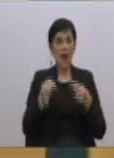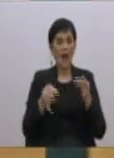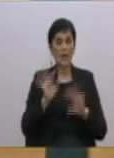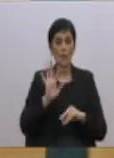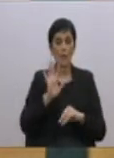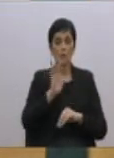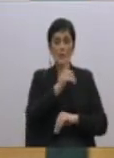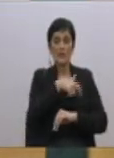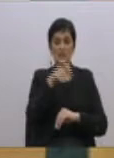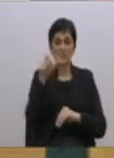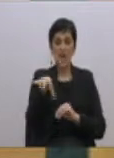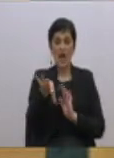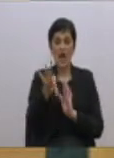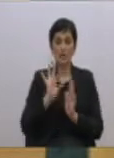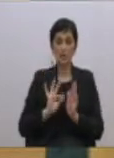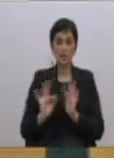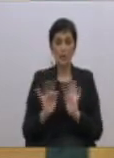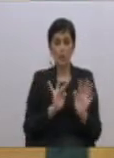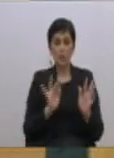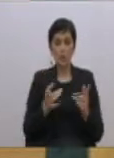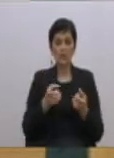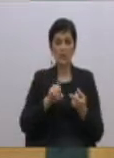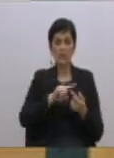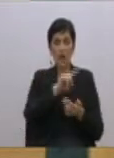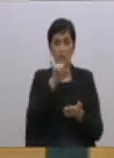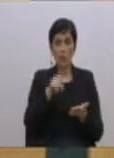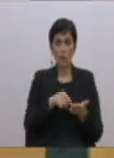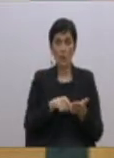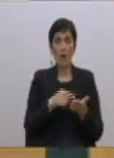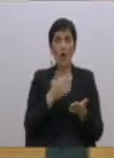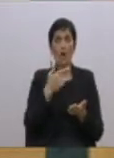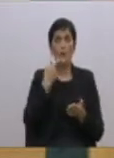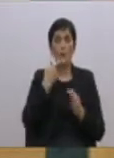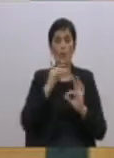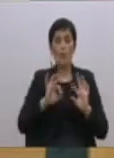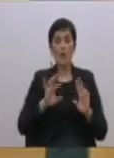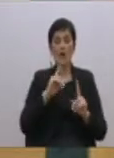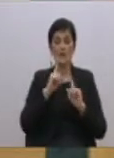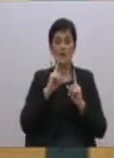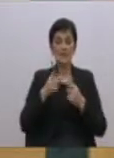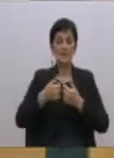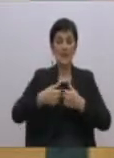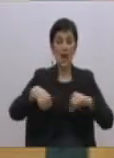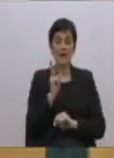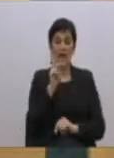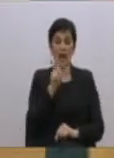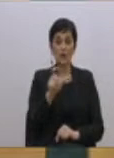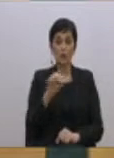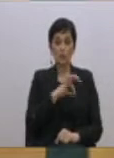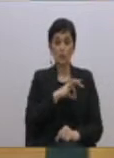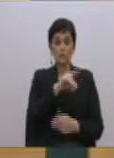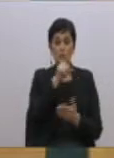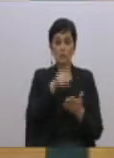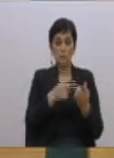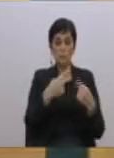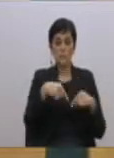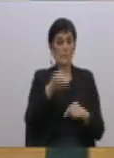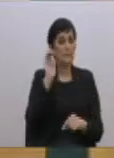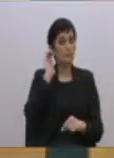წევრის არჩევის პროცედურასთან დაკავშირებულ საკითხს. მოგესალმებით, რომ საბჭოს საკითხთა კომიტეტზე